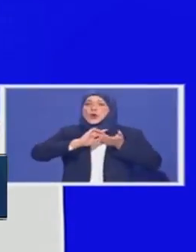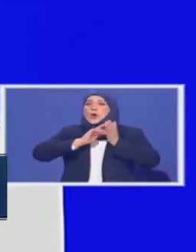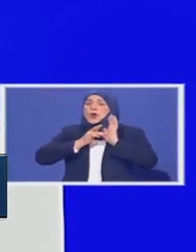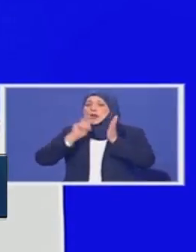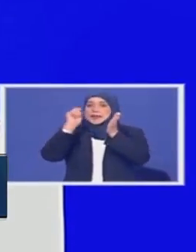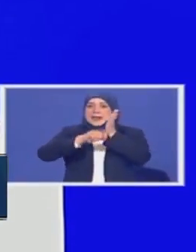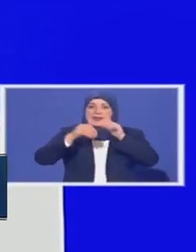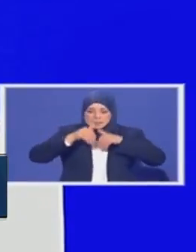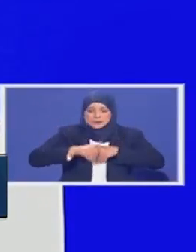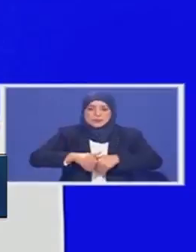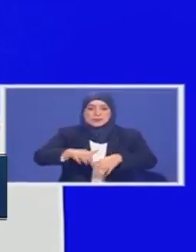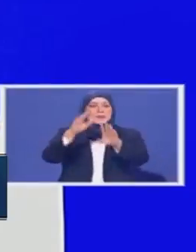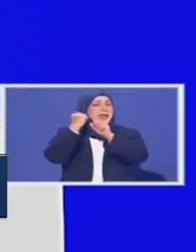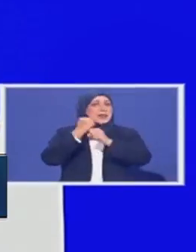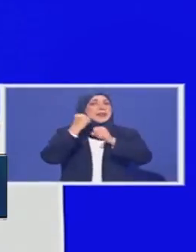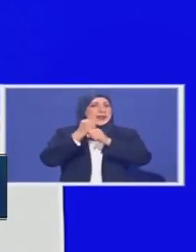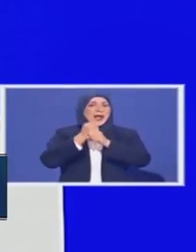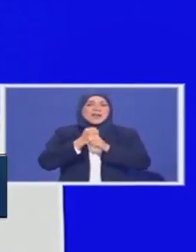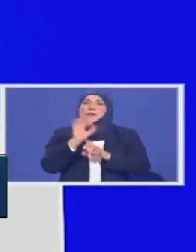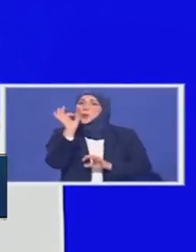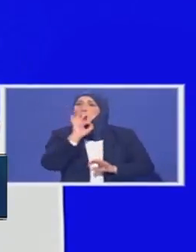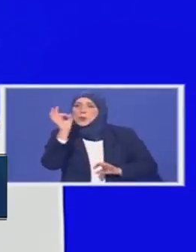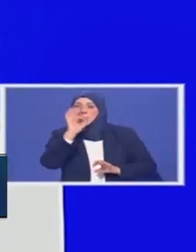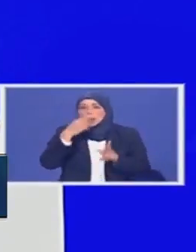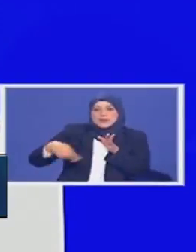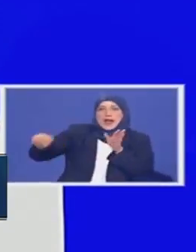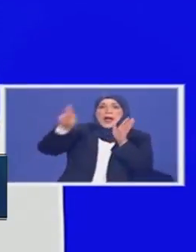المفعول، معناها لا وجوب لإعادة